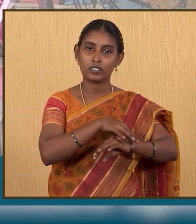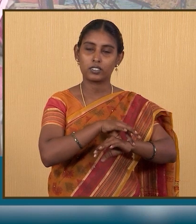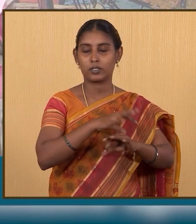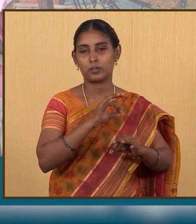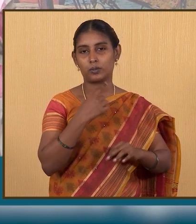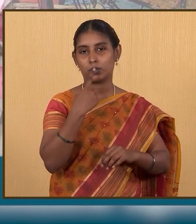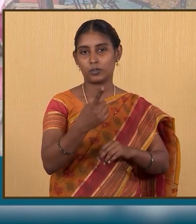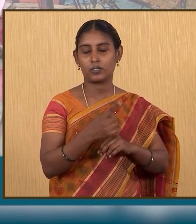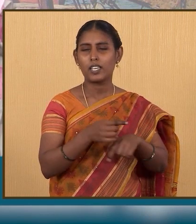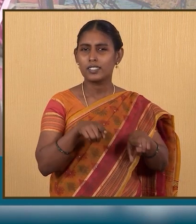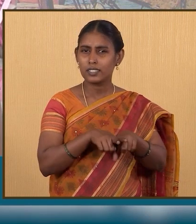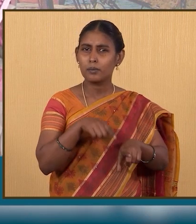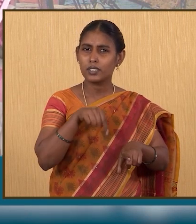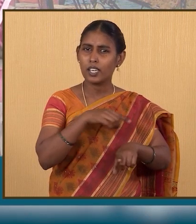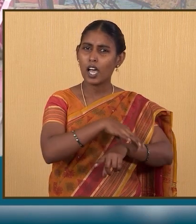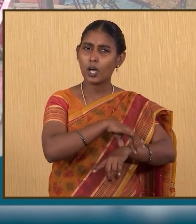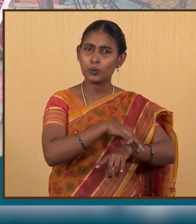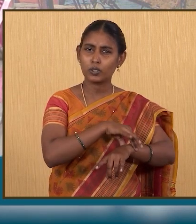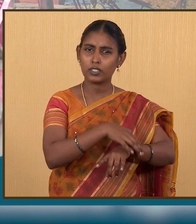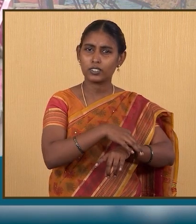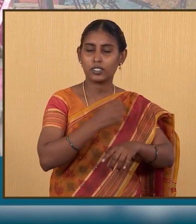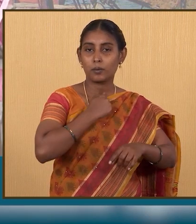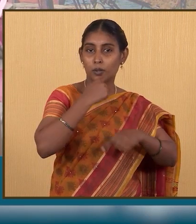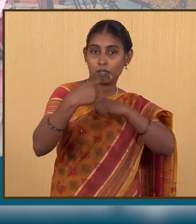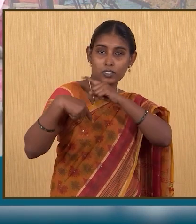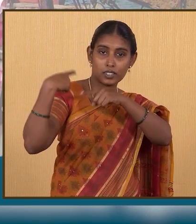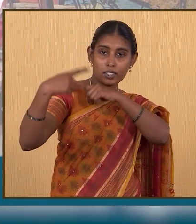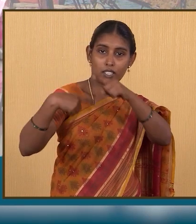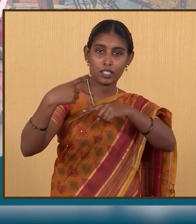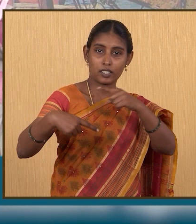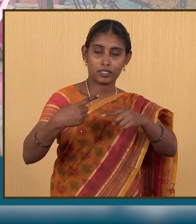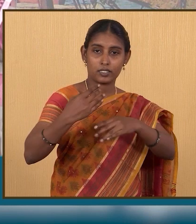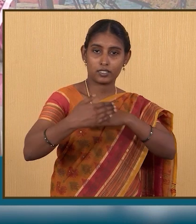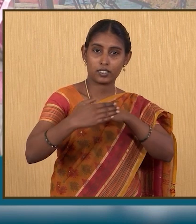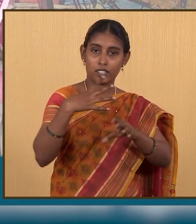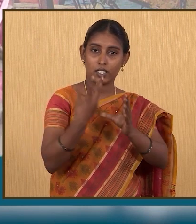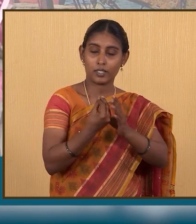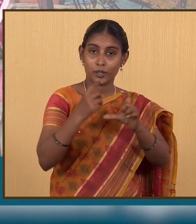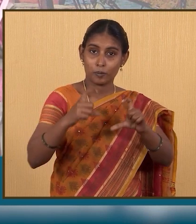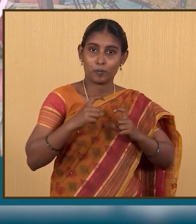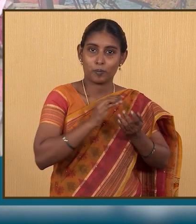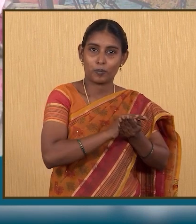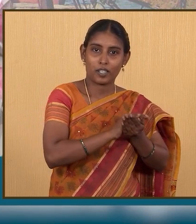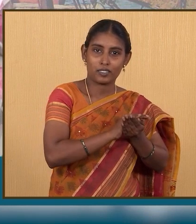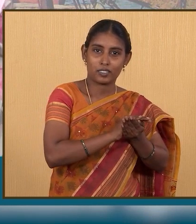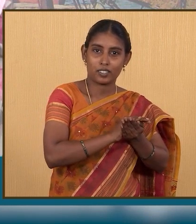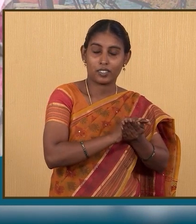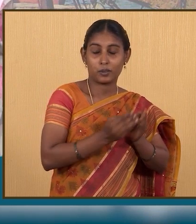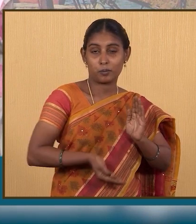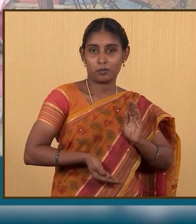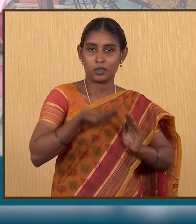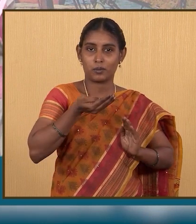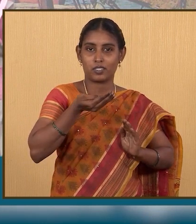அருங்காட்சியகங்கள் அப்படின்னு சொல்லுவோம். அருங்காட்சியகங்கள் நம்மளோட கலாச்சாரத்தை பாதுகாத்து மேம்படுத்தி வைக்கக்கூடிய